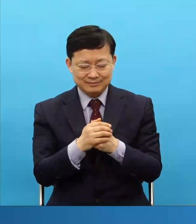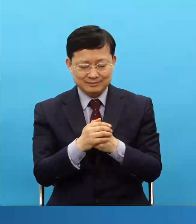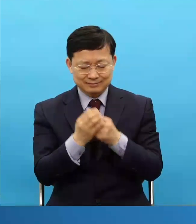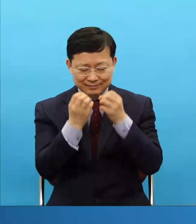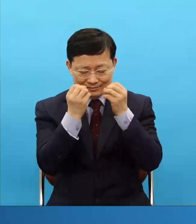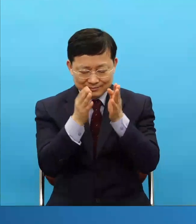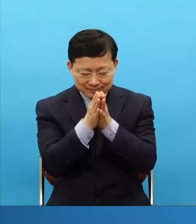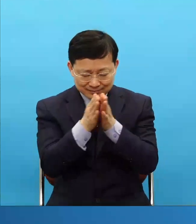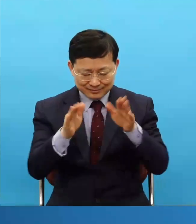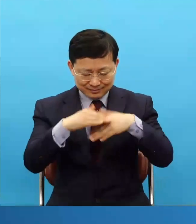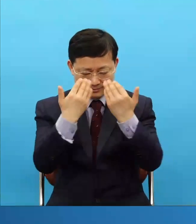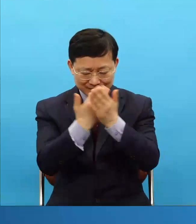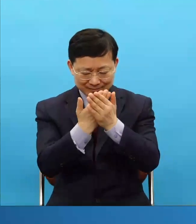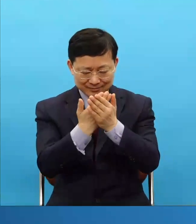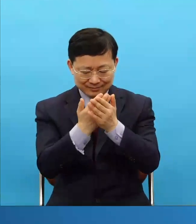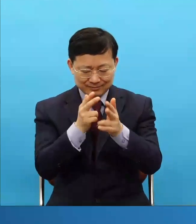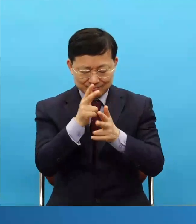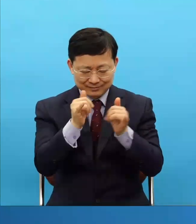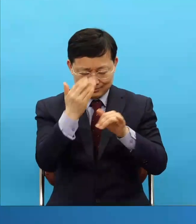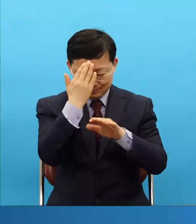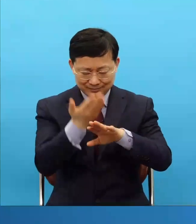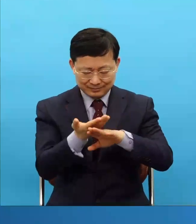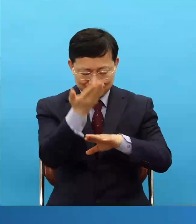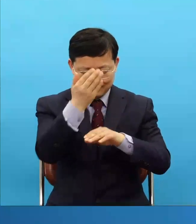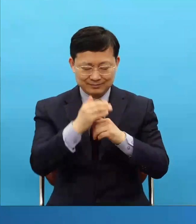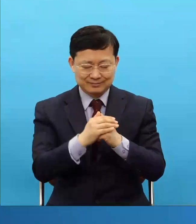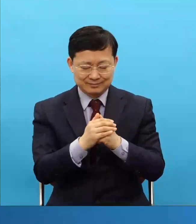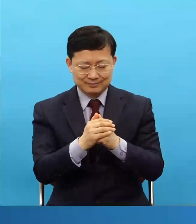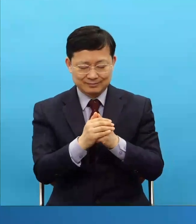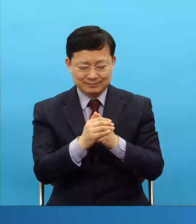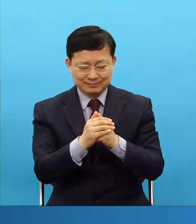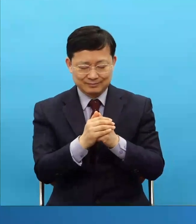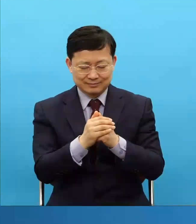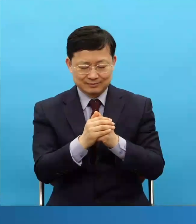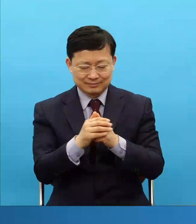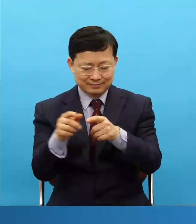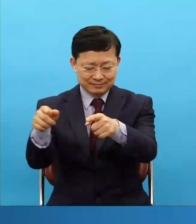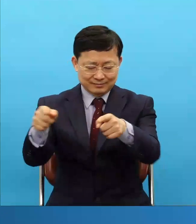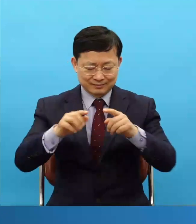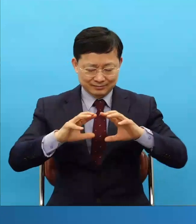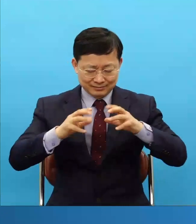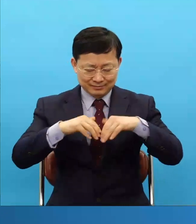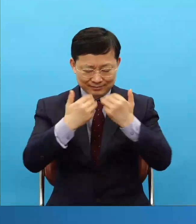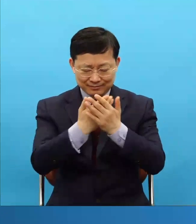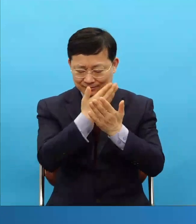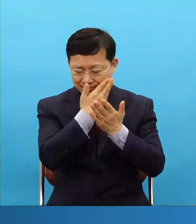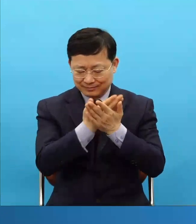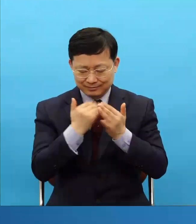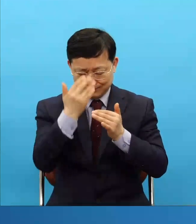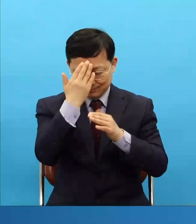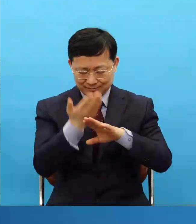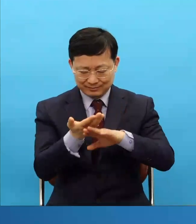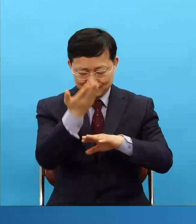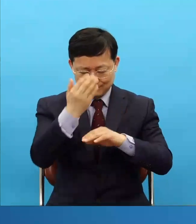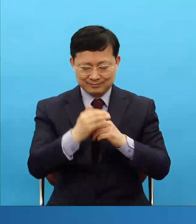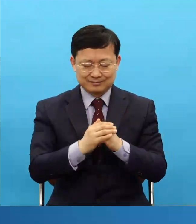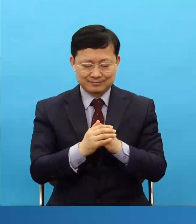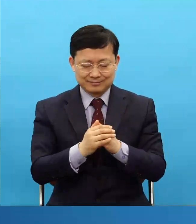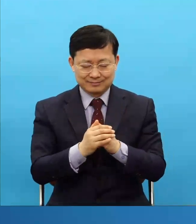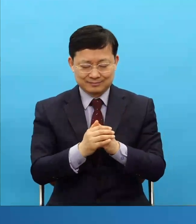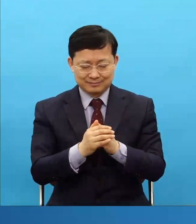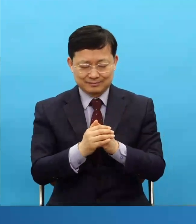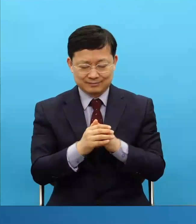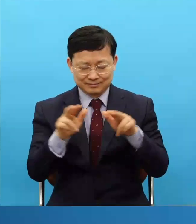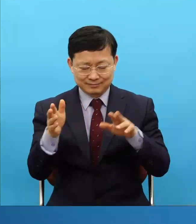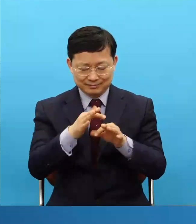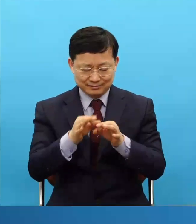새로 시작하는 모든 산업인들 upon 위해 all the business people who are beginning anew, 전국 세계 중직자들을 위해 upon all of our church officers throughout the nation and the